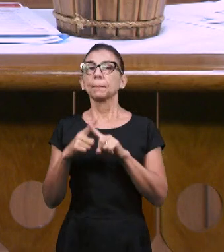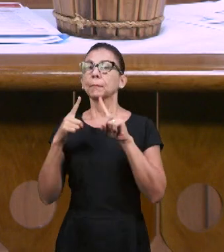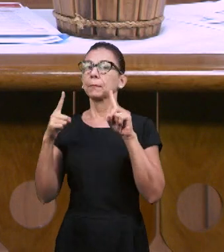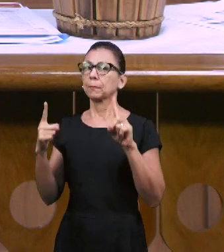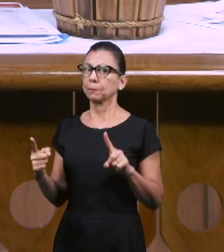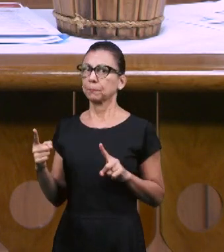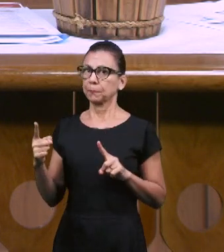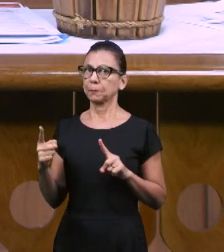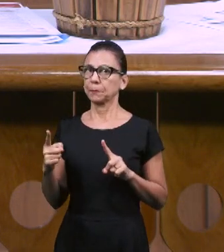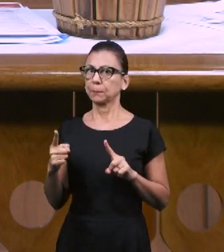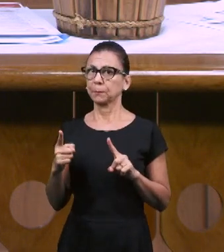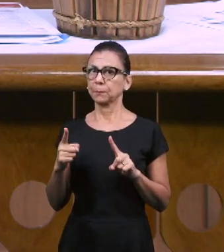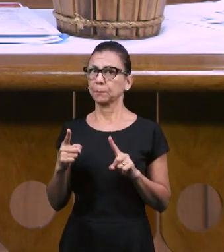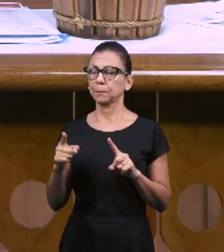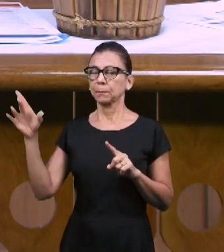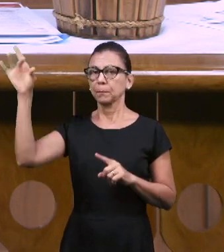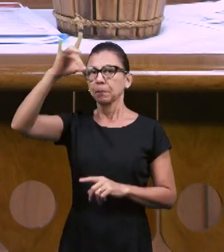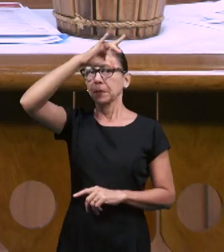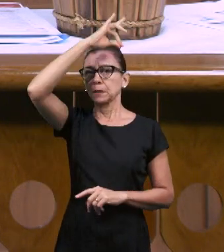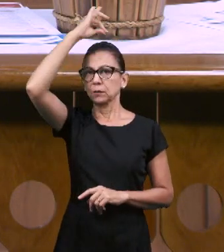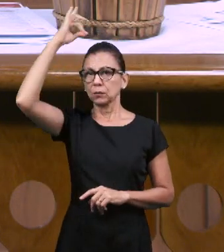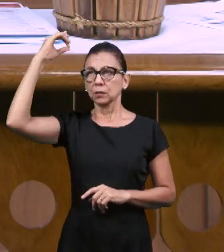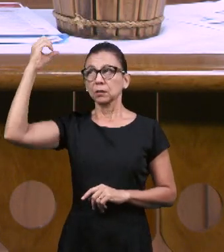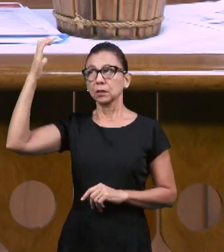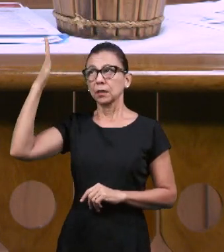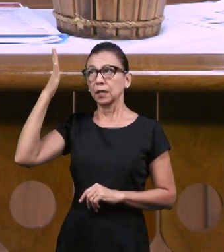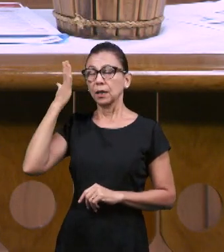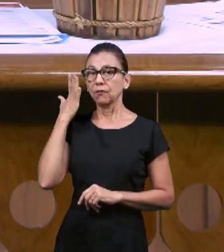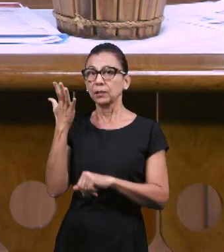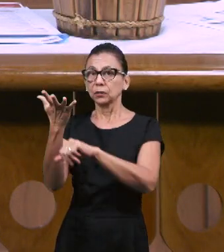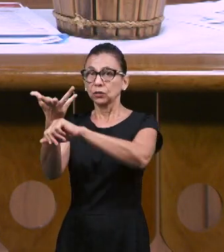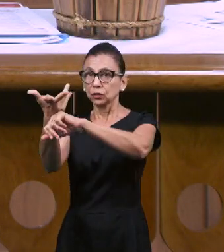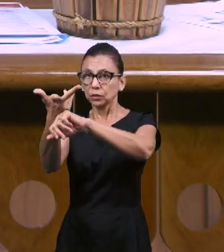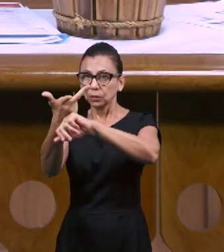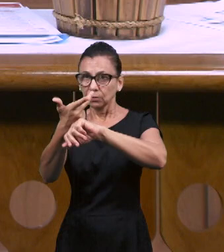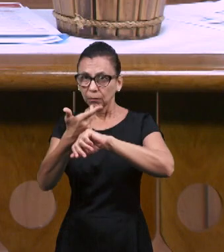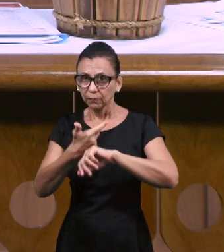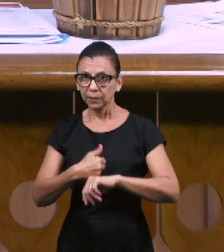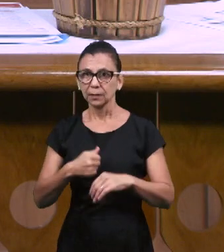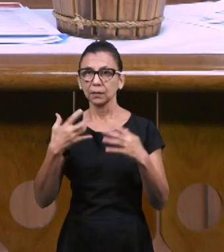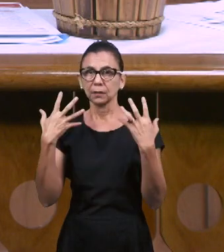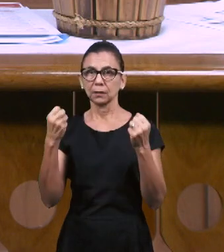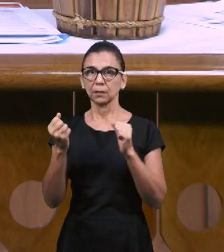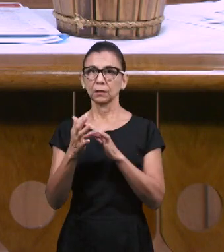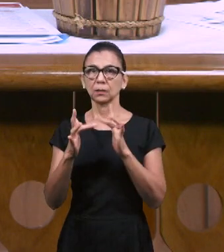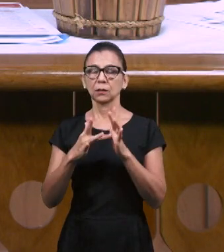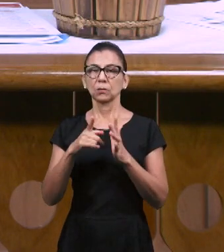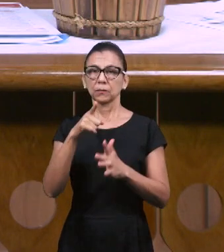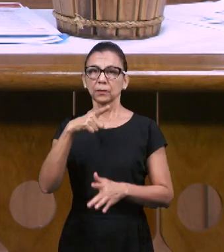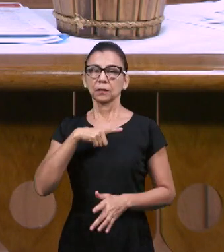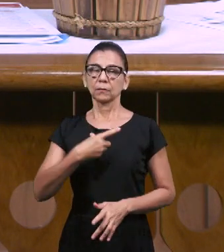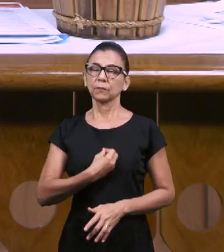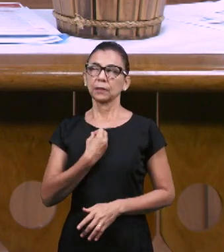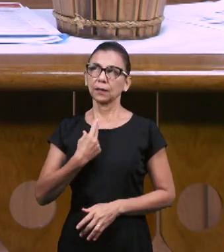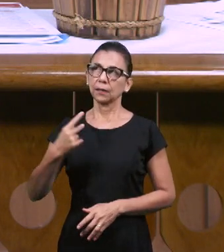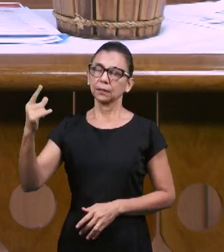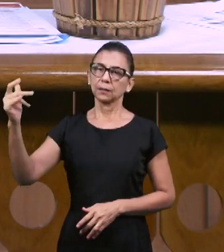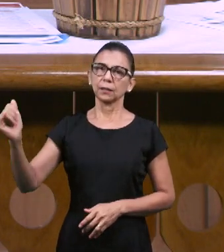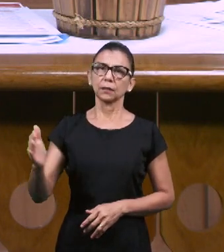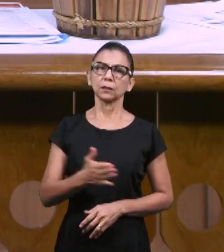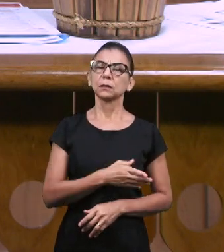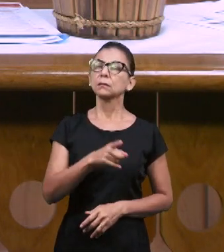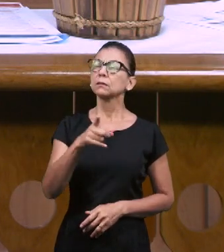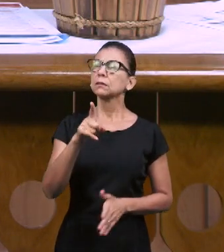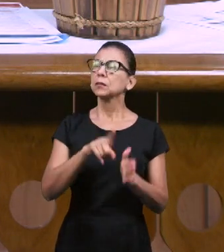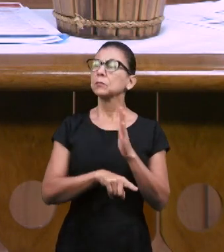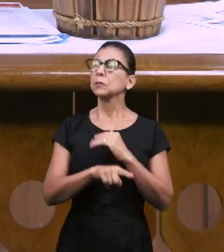c'est celui qui ramène l'homme à l'éternité. Donc, je ne sais pas s'il y a une autre question.